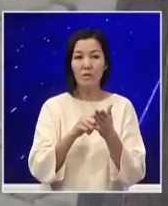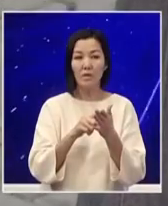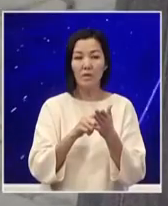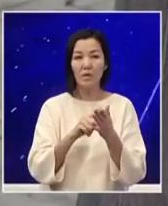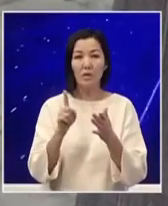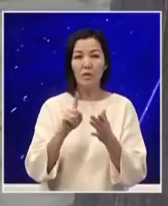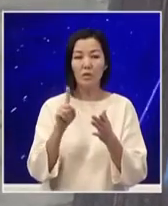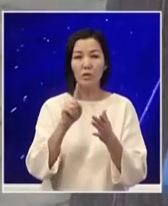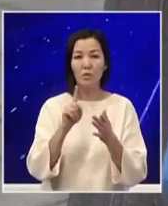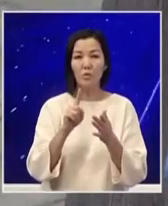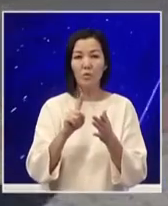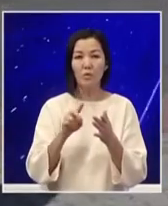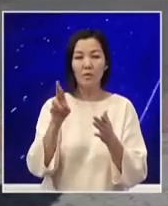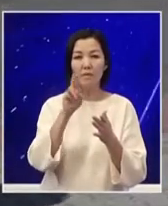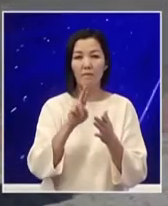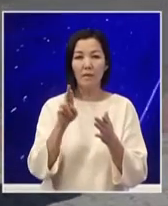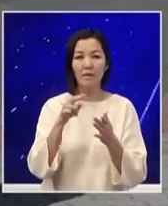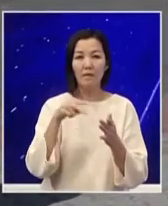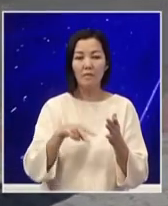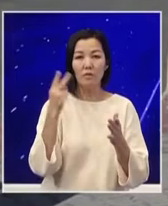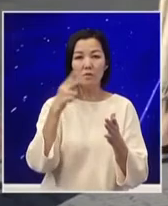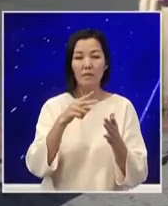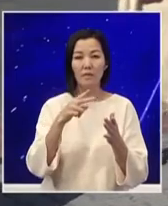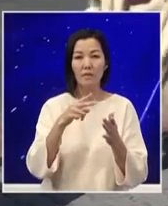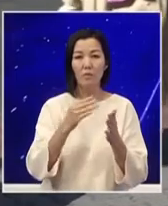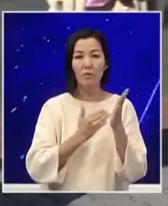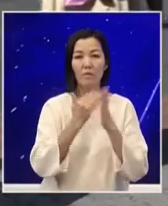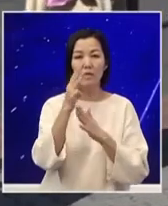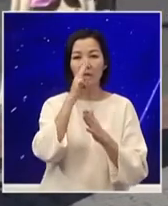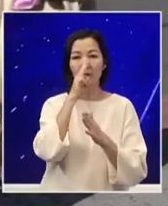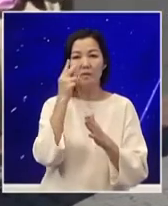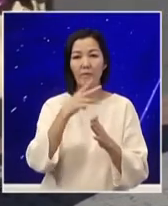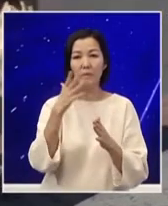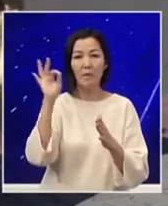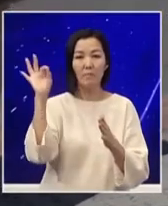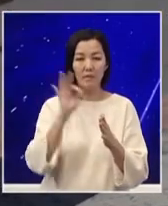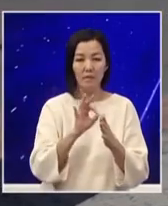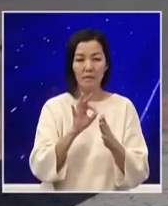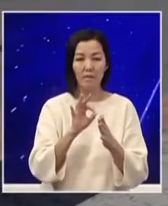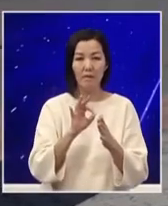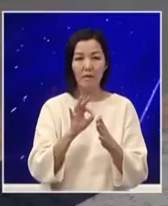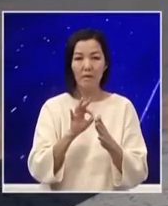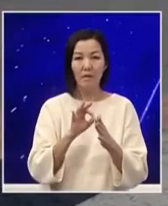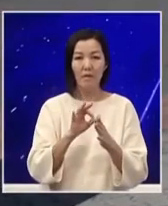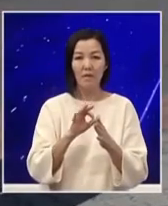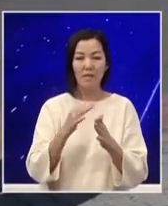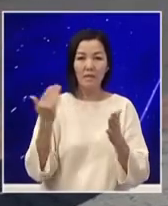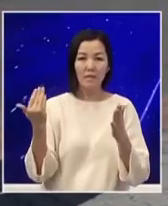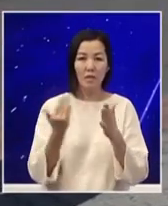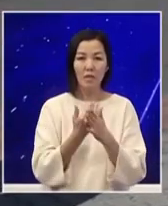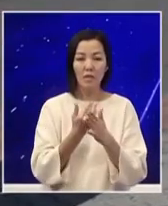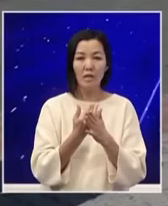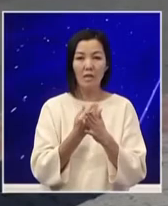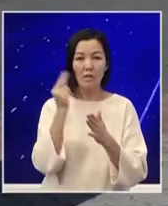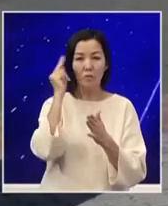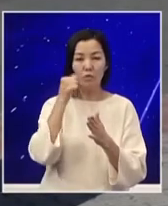с января 2020 года увеличена зарплата педагогов на 25%. С начала нового этого